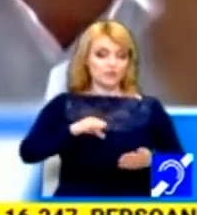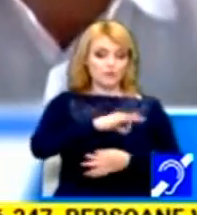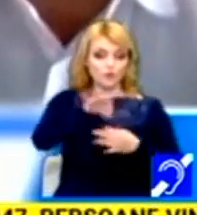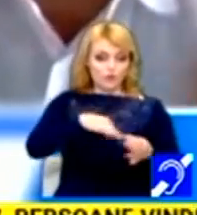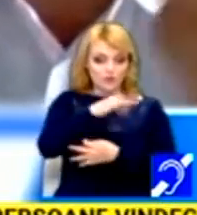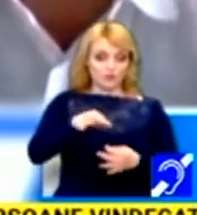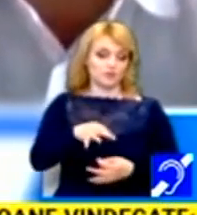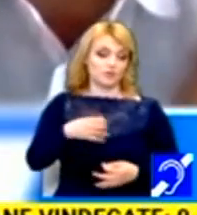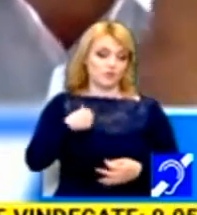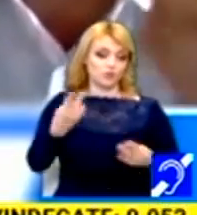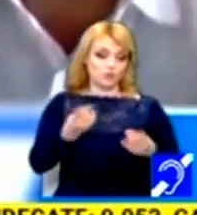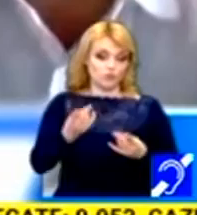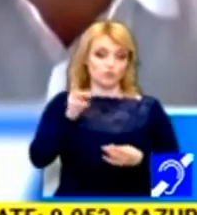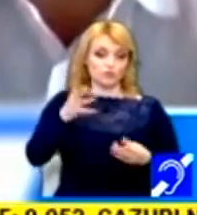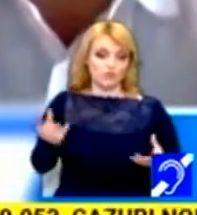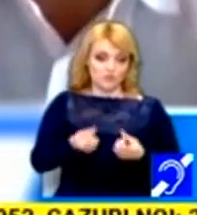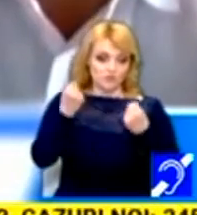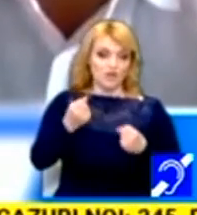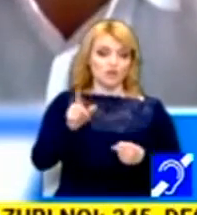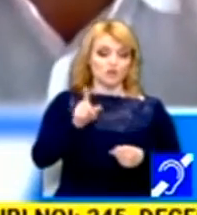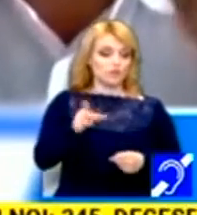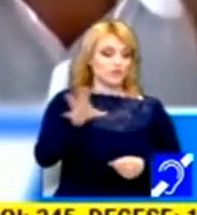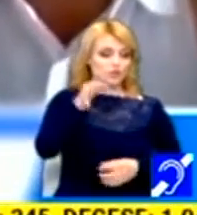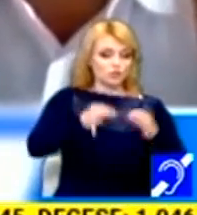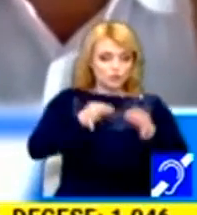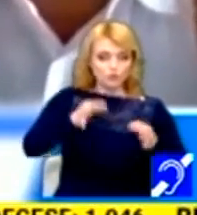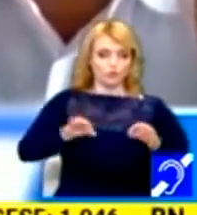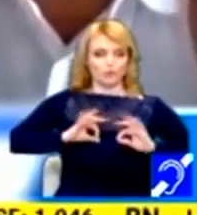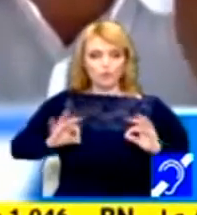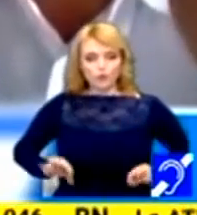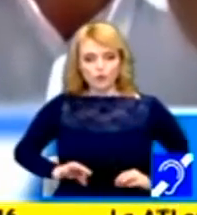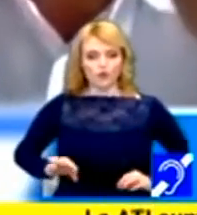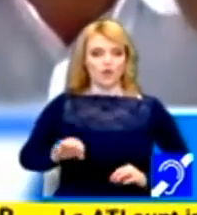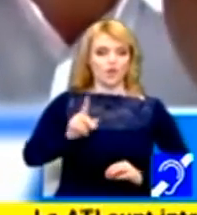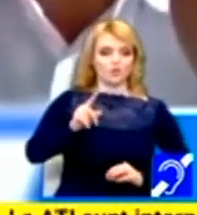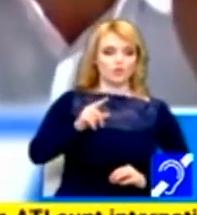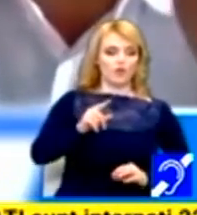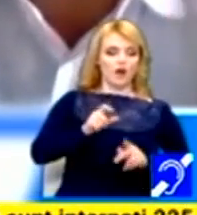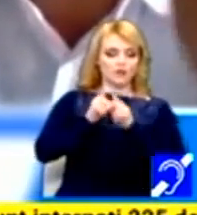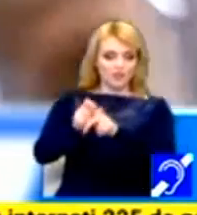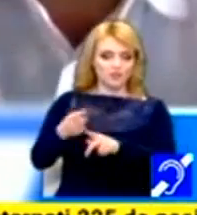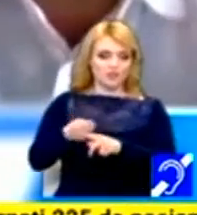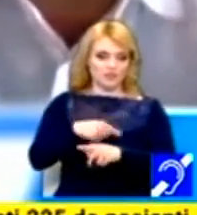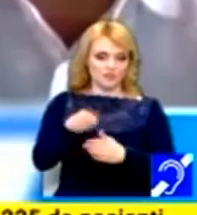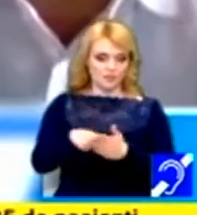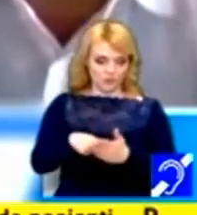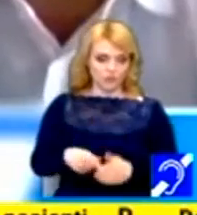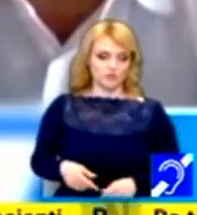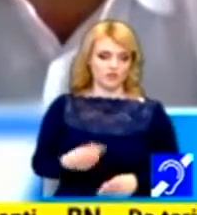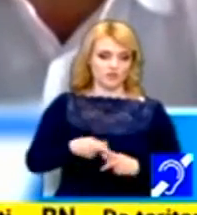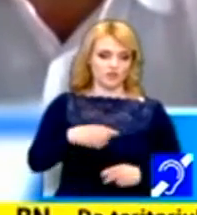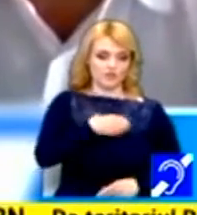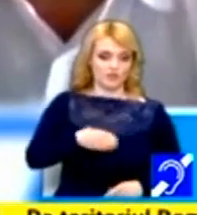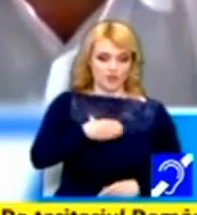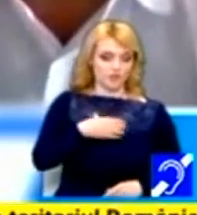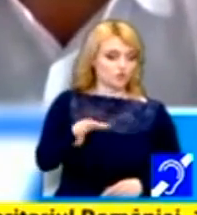miniștri, deputații, procurorii, judecătorii. Aceste legi despre care vă vorbesc eu trebuie să redefinească imunitatea